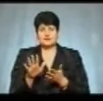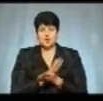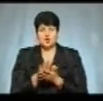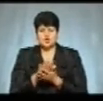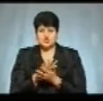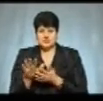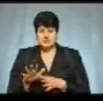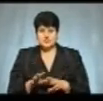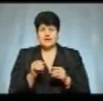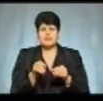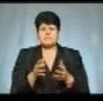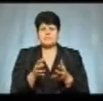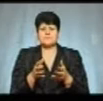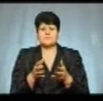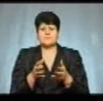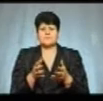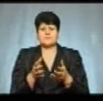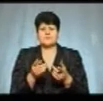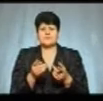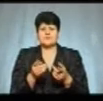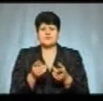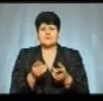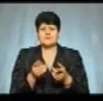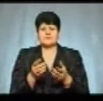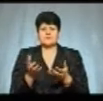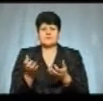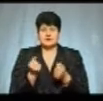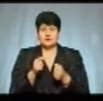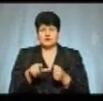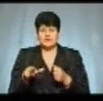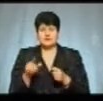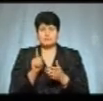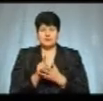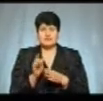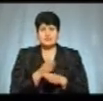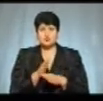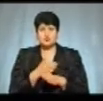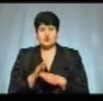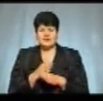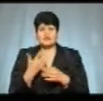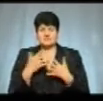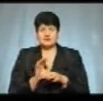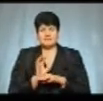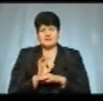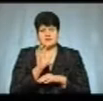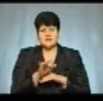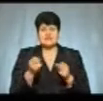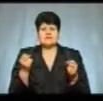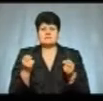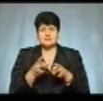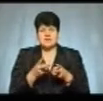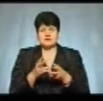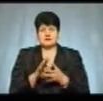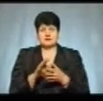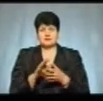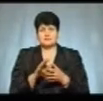і про найняття осіб, які будуть сортувати ці відходи, які вже накопичені, і вивезення їх на спеціалізовані